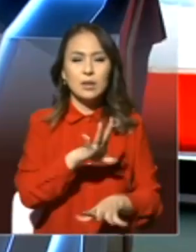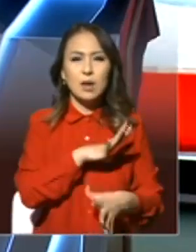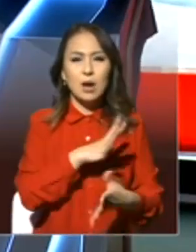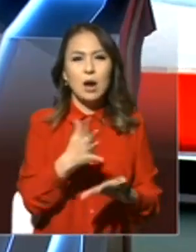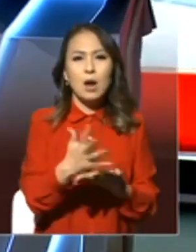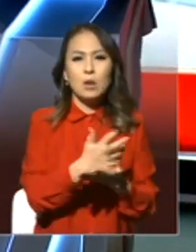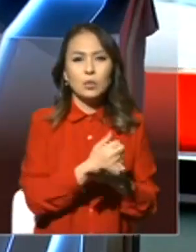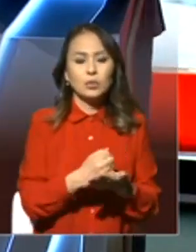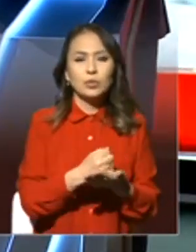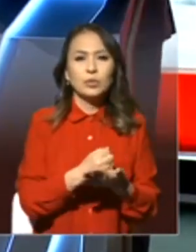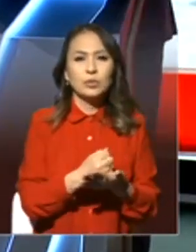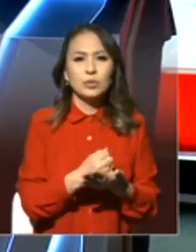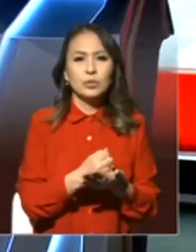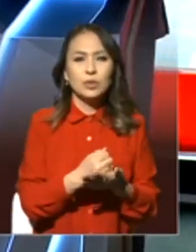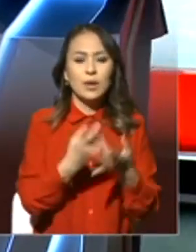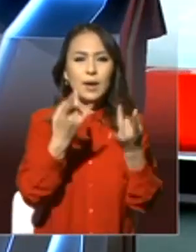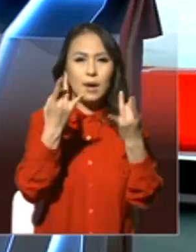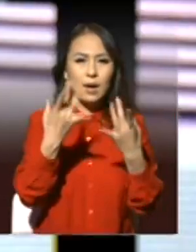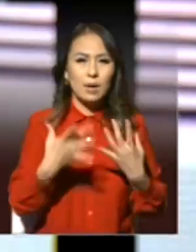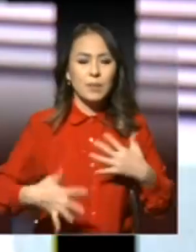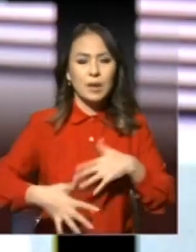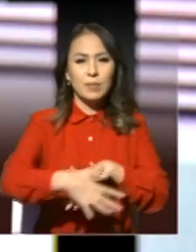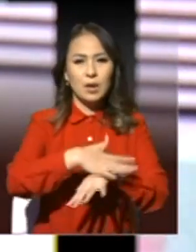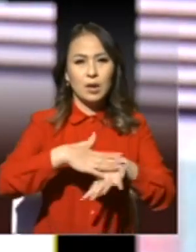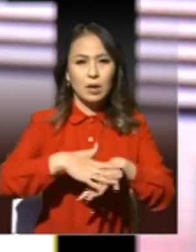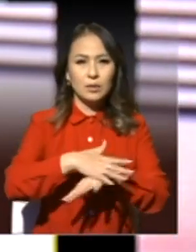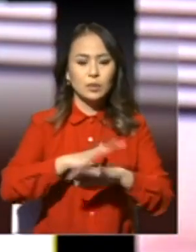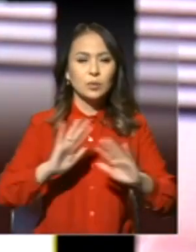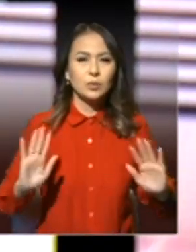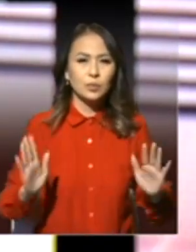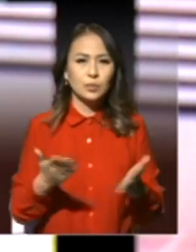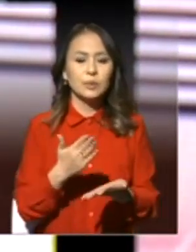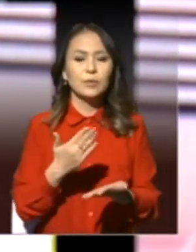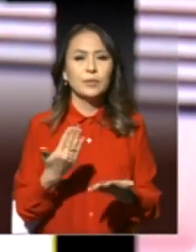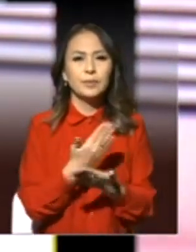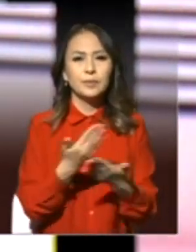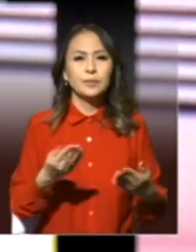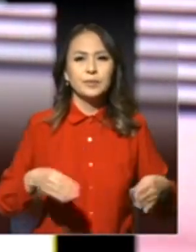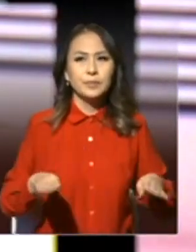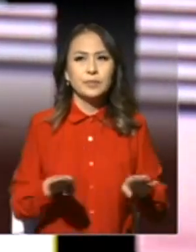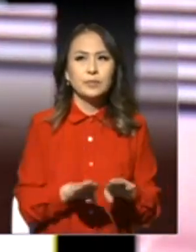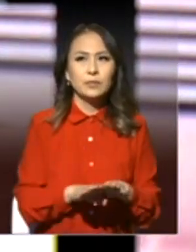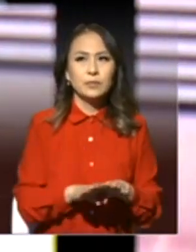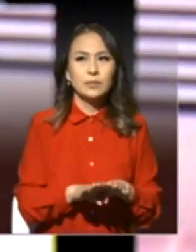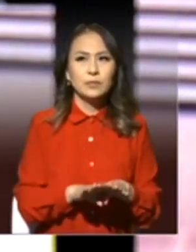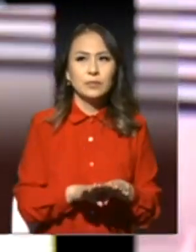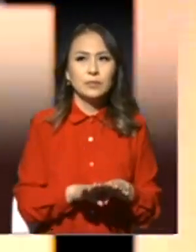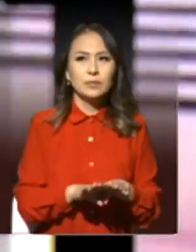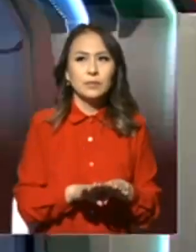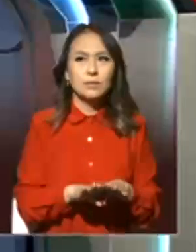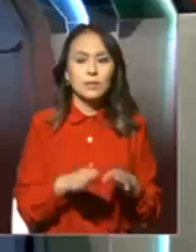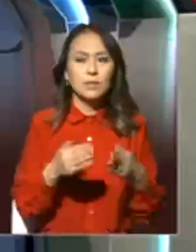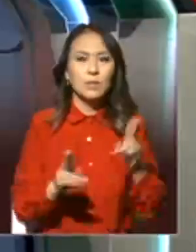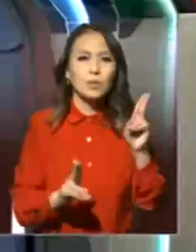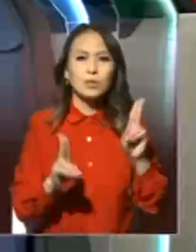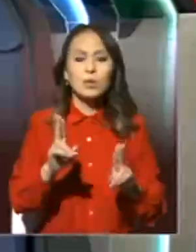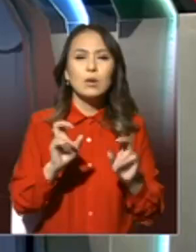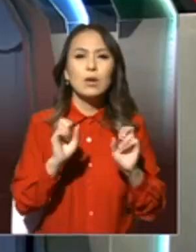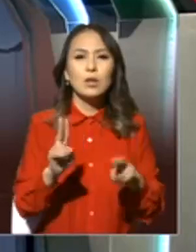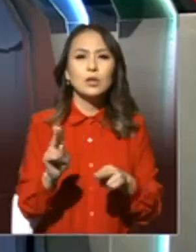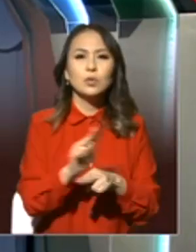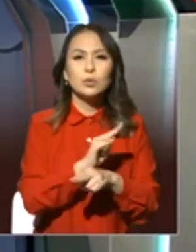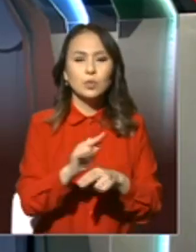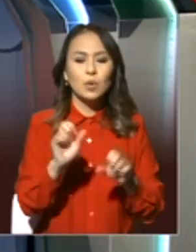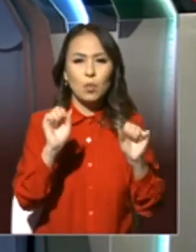алушының қарапайым сол көпшіліктің қалтасына әсер етіп жатқан жағдайы бар. Бұл жерде сонда бұл жүйені қалай жөндеуге болады?